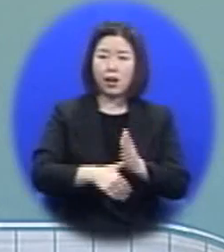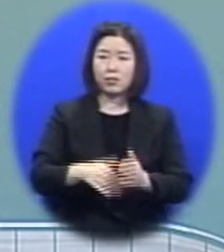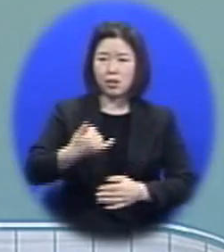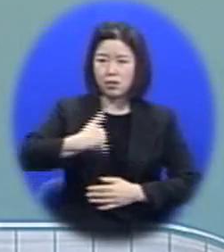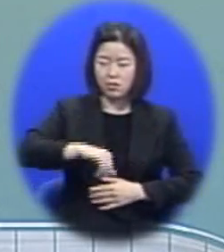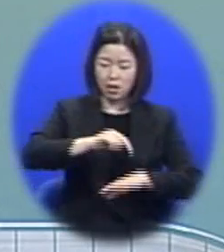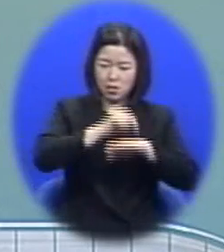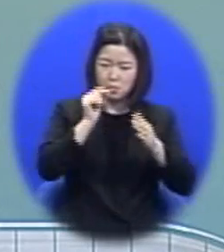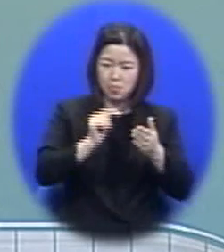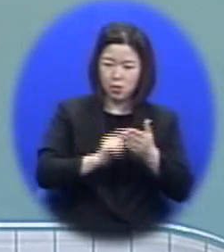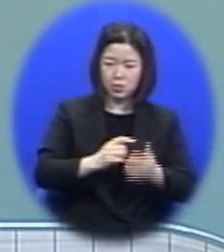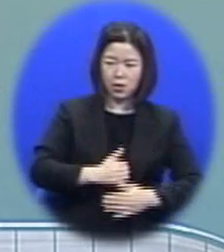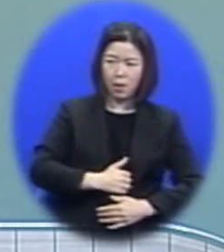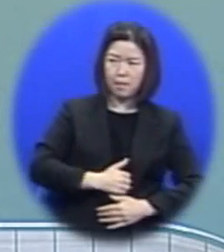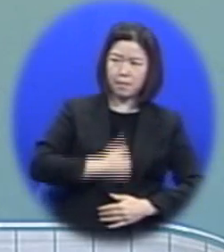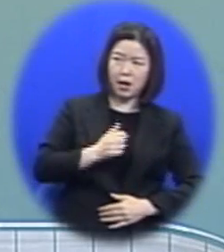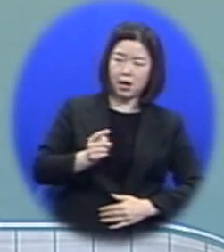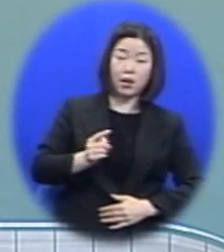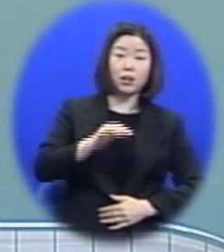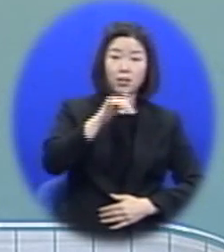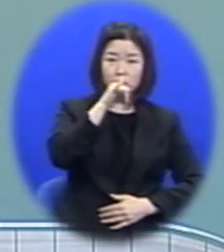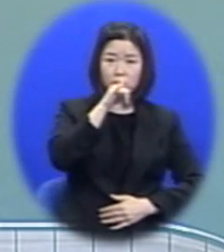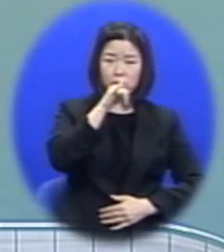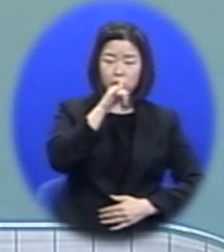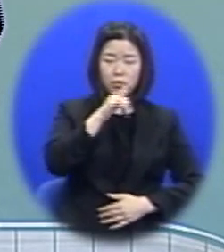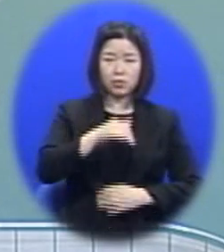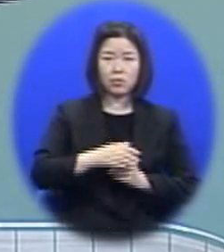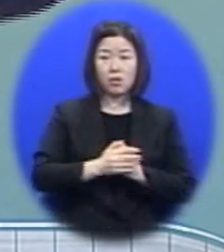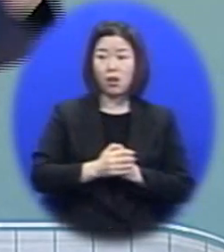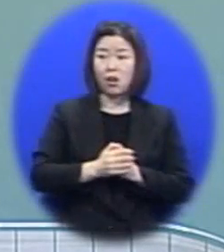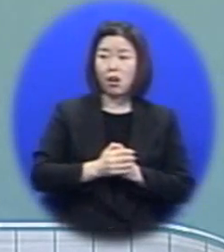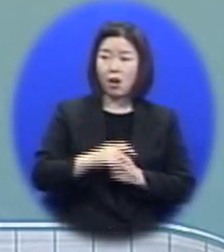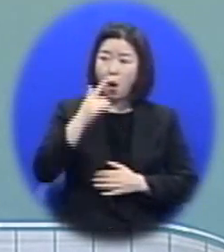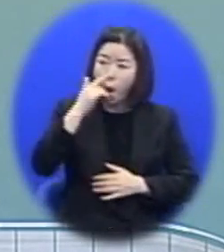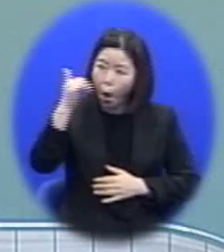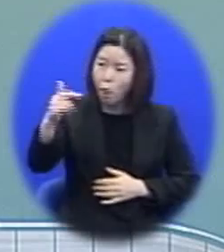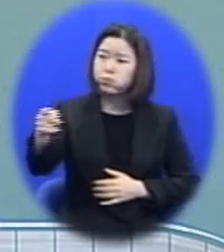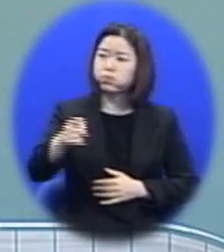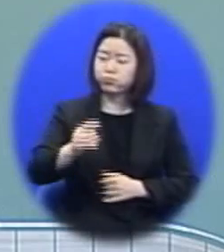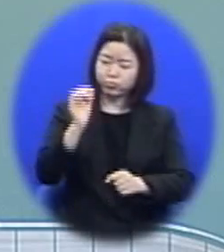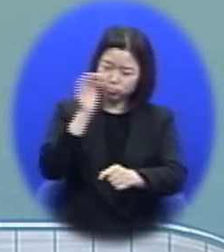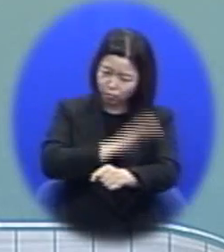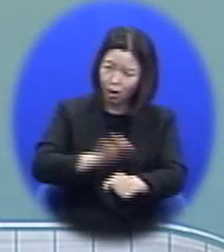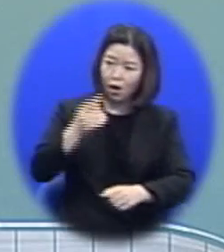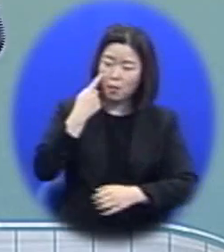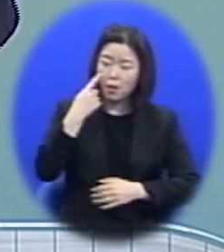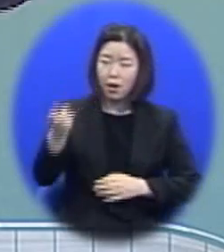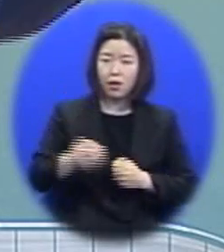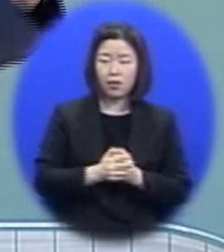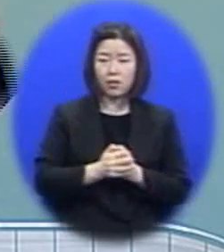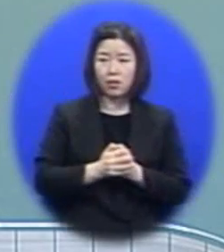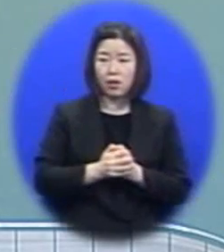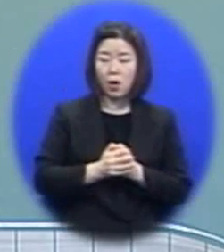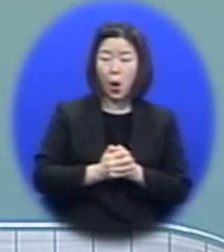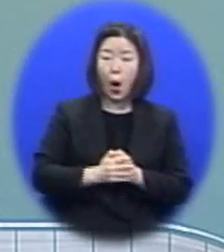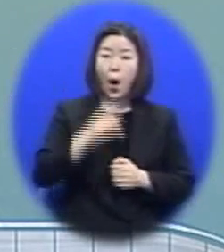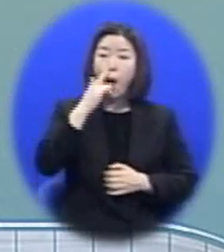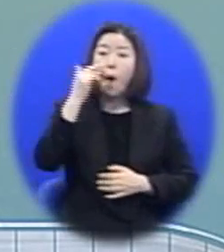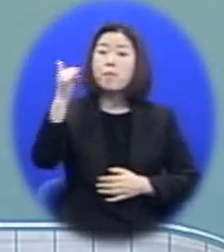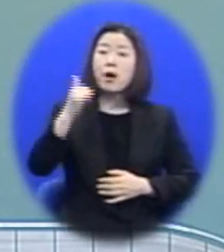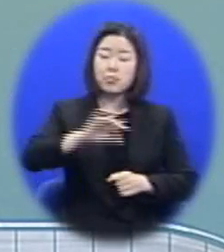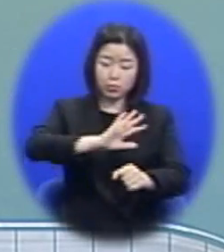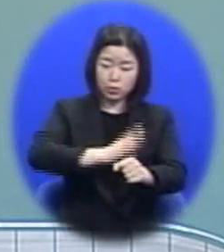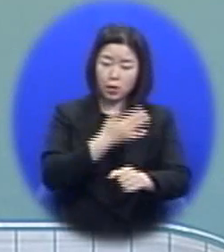마음속에 욱하고 화가 치밀 오르는 겁니다 아 당신이나 잘하지 당신이나 자기도 잘못하면서 왜